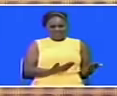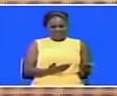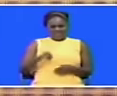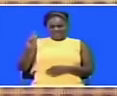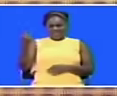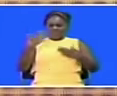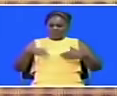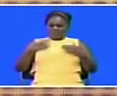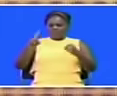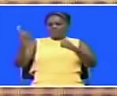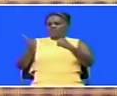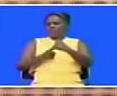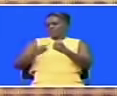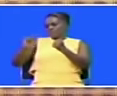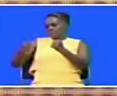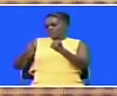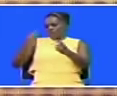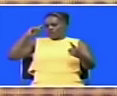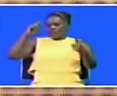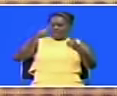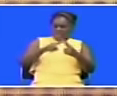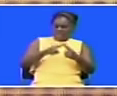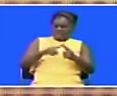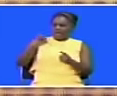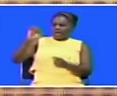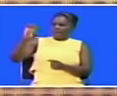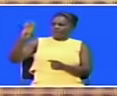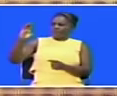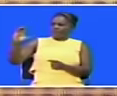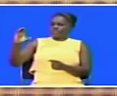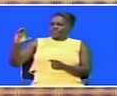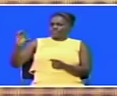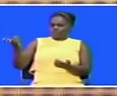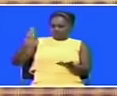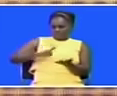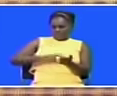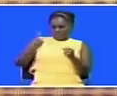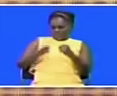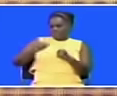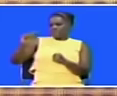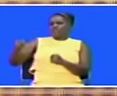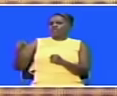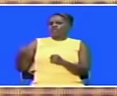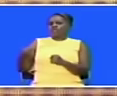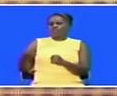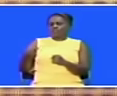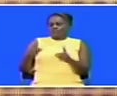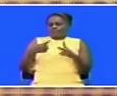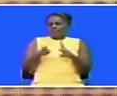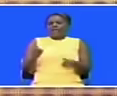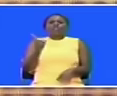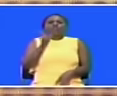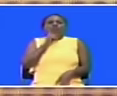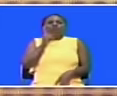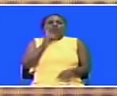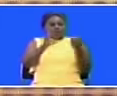Wakenya milioni sita wanalengwa kusajiliwa na tume ya uhuru na uchaguzi wa mipaka katika shughuli ambayo itaanza hapo kesho